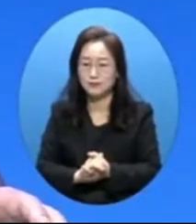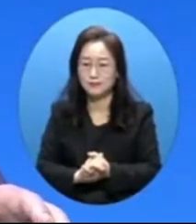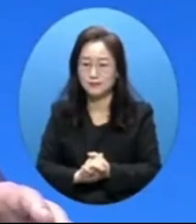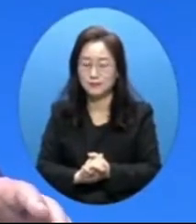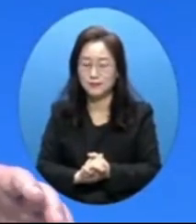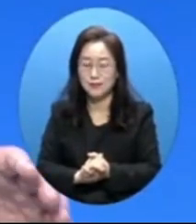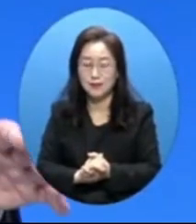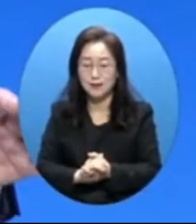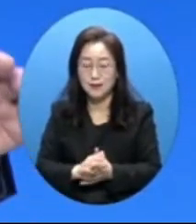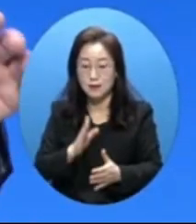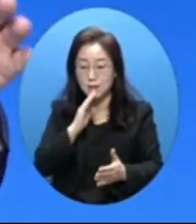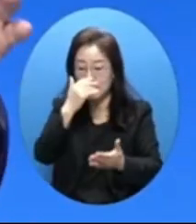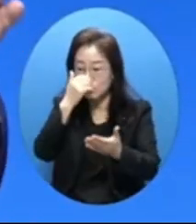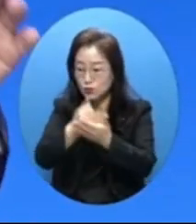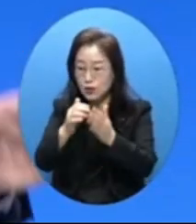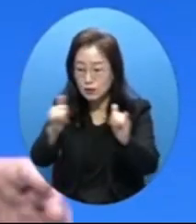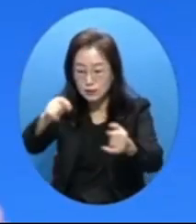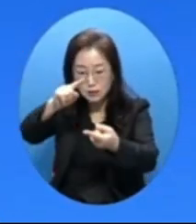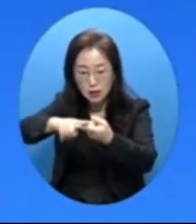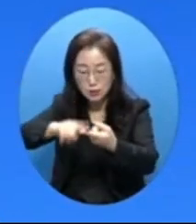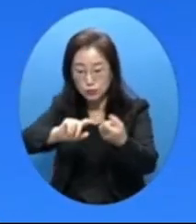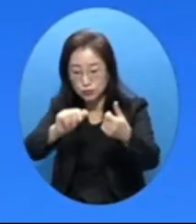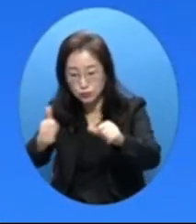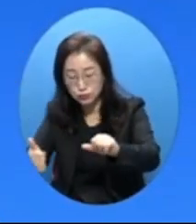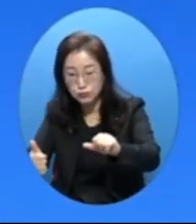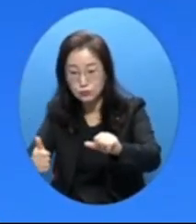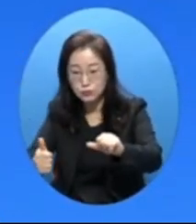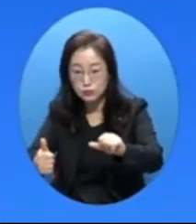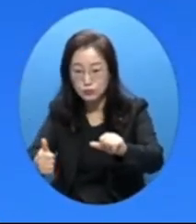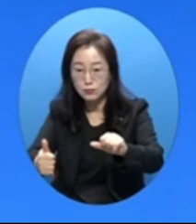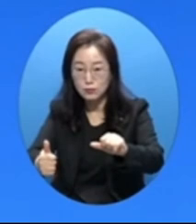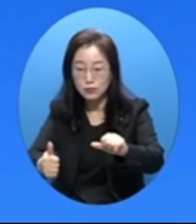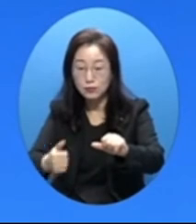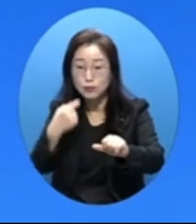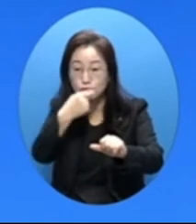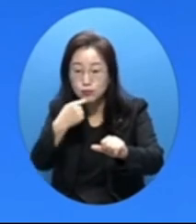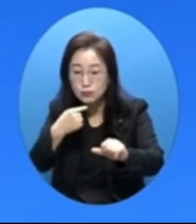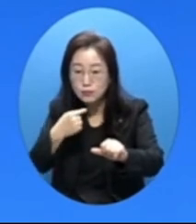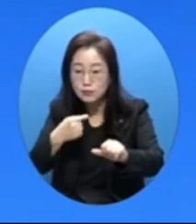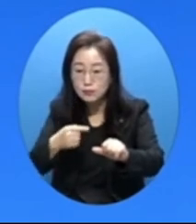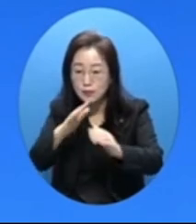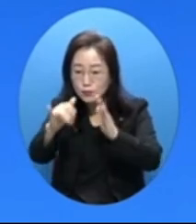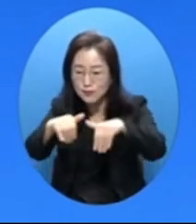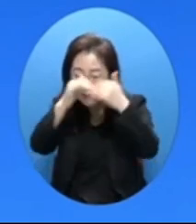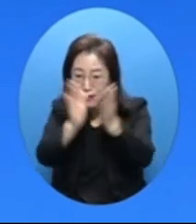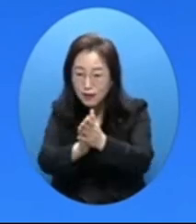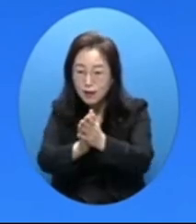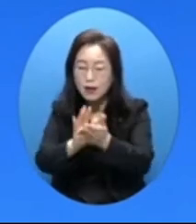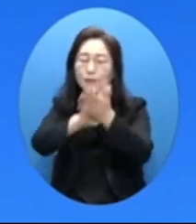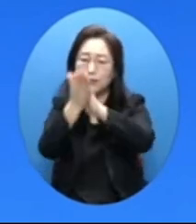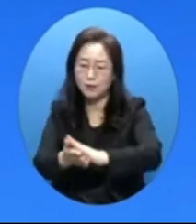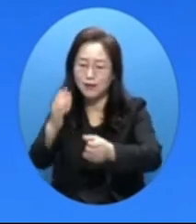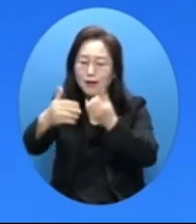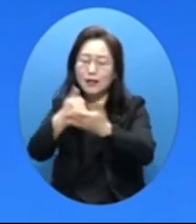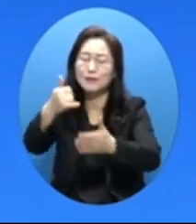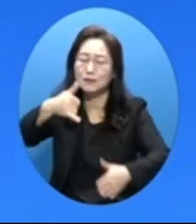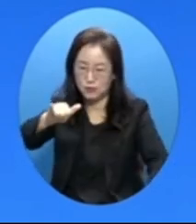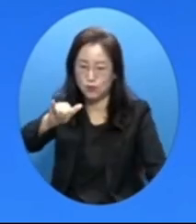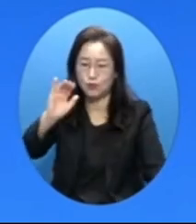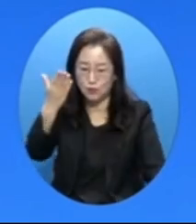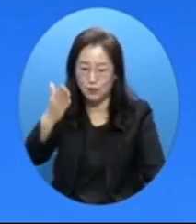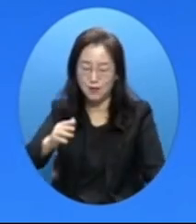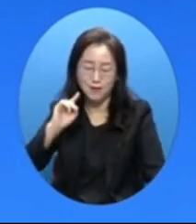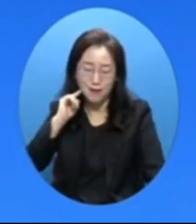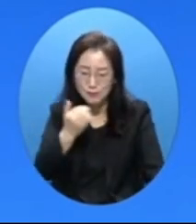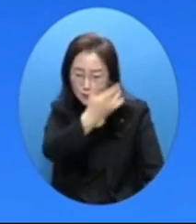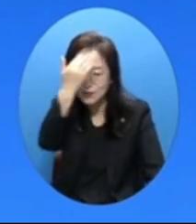영혼이 죄인으로 죽어갈 수밖에 없던 간소와 그 간소의 온갖 구원받고 하나님의 자녀가 되었고 그리고 그곳에 아름다운